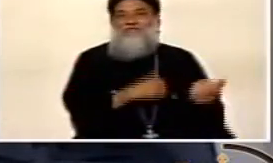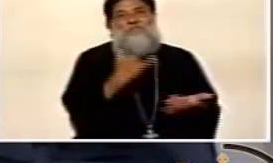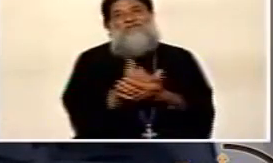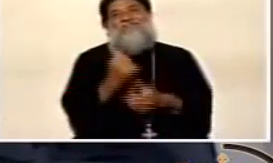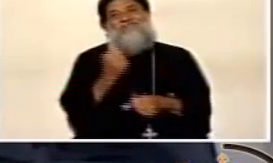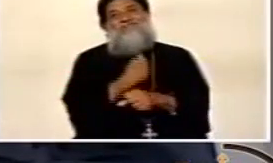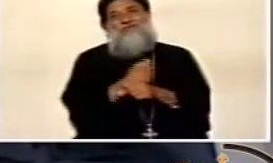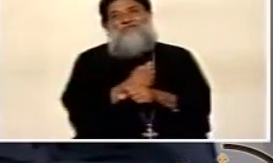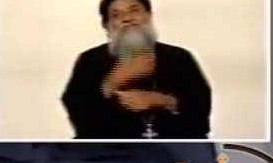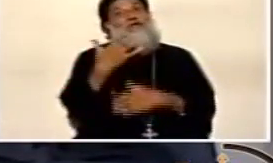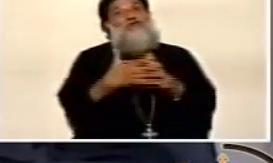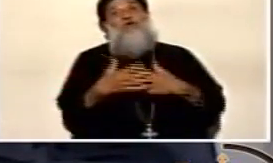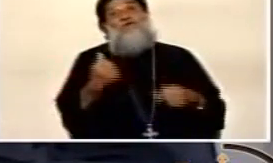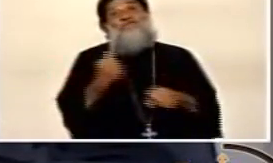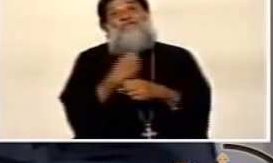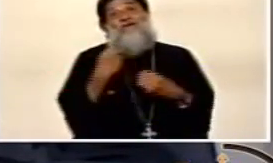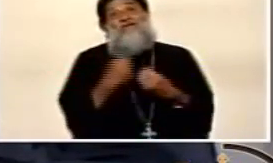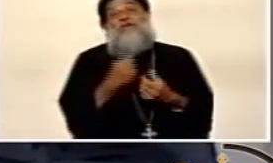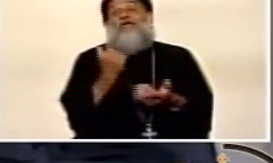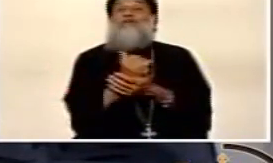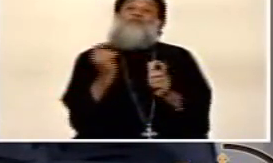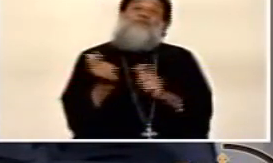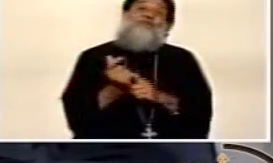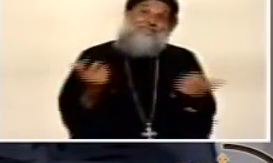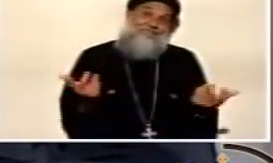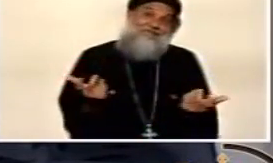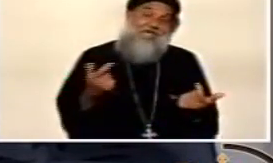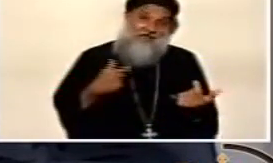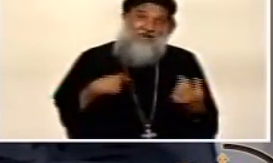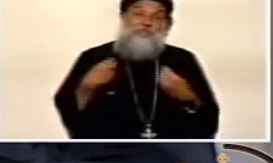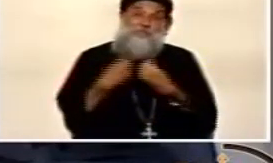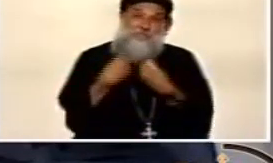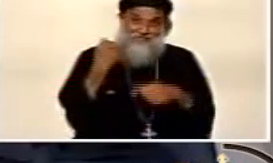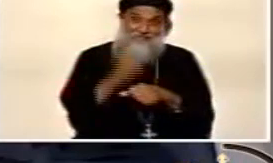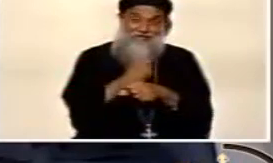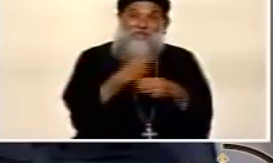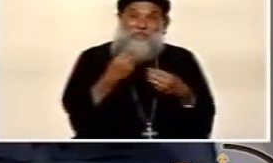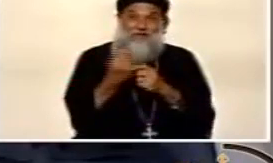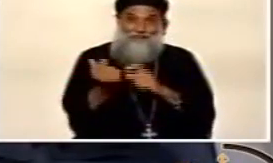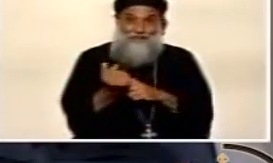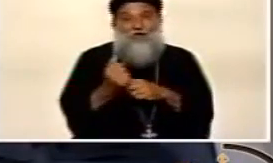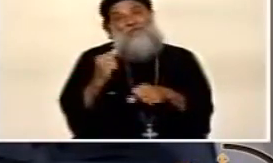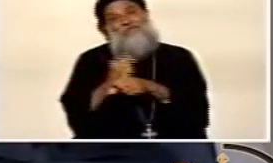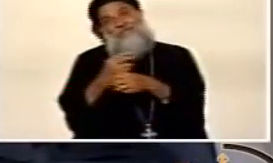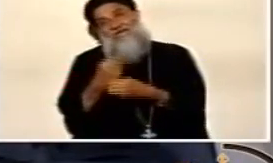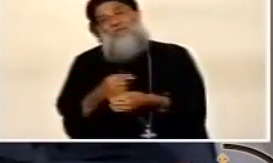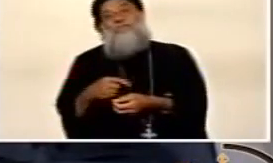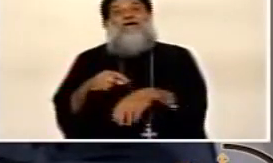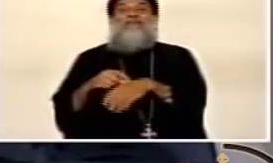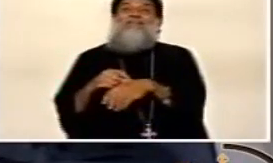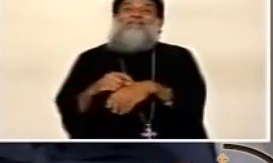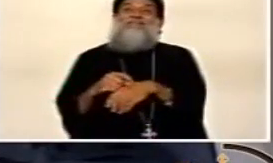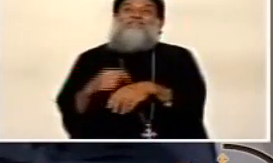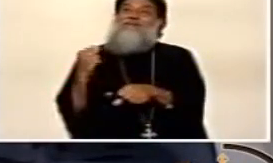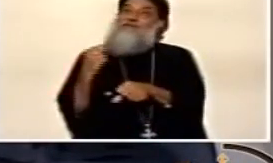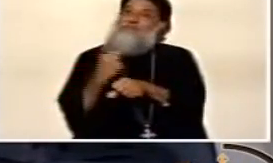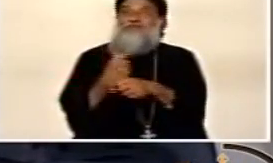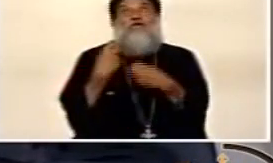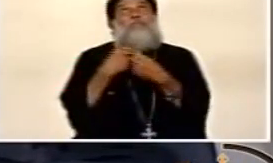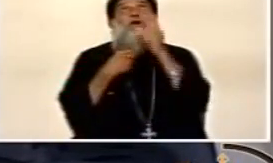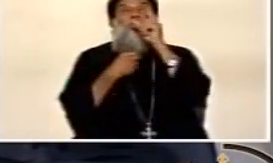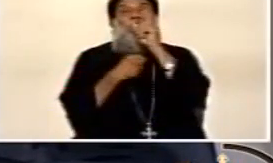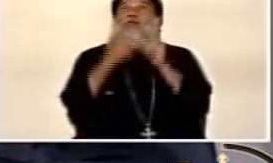آخرون شركاء في السلطان عليكم، أفلسنا نحن بالأولى؟ لكننا لم نستعمل هذا